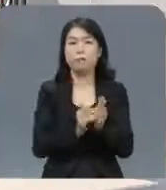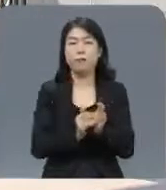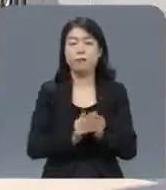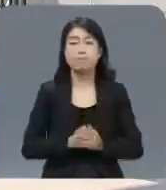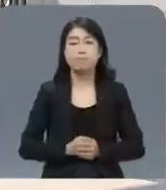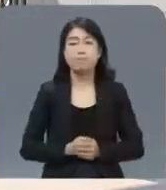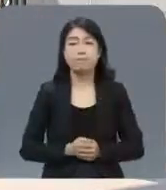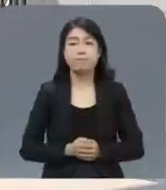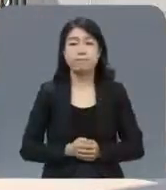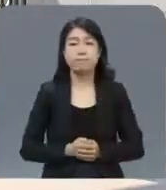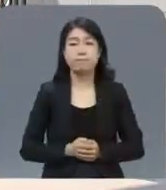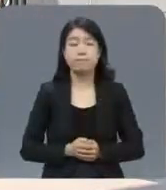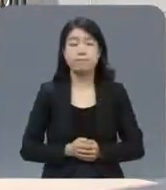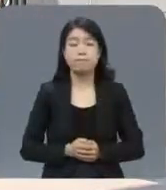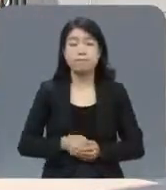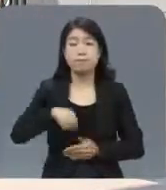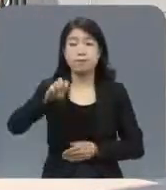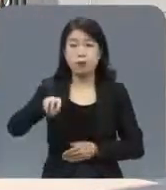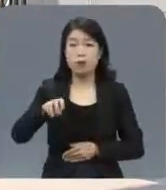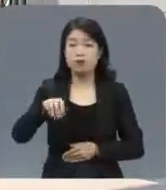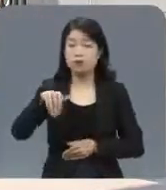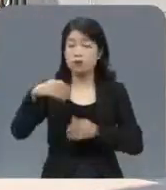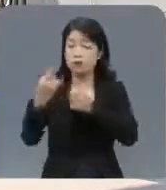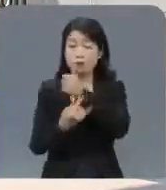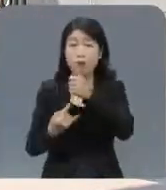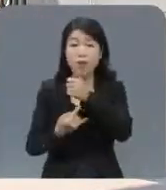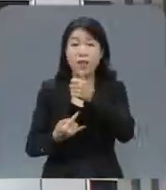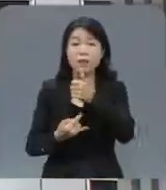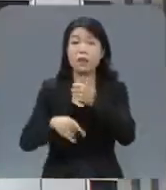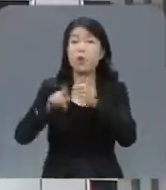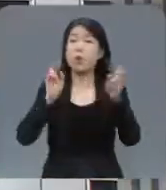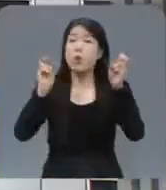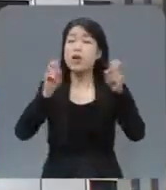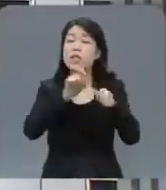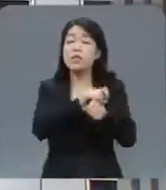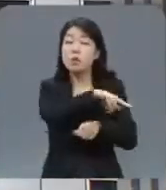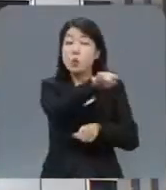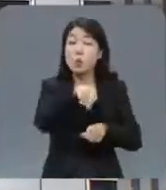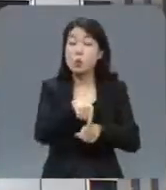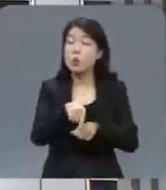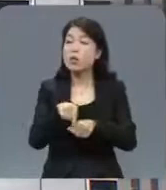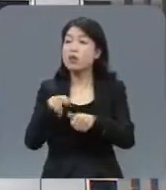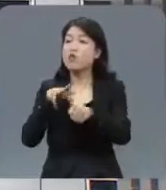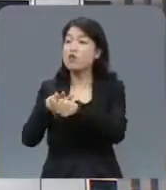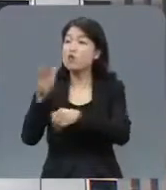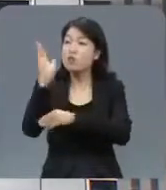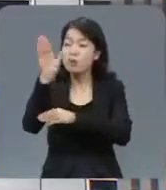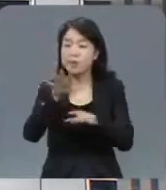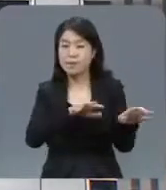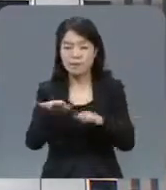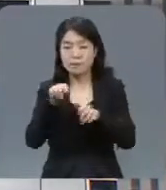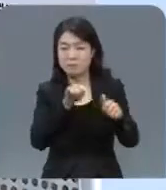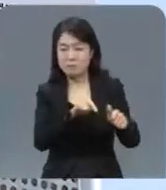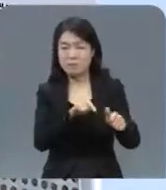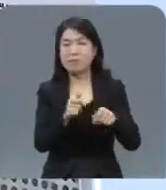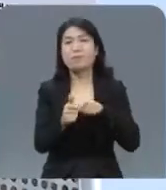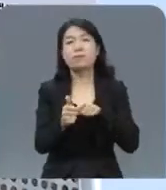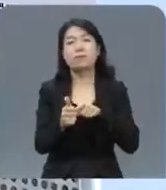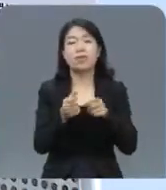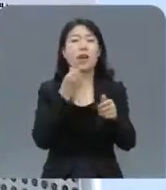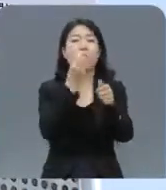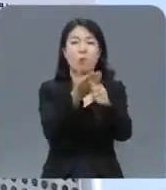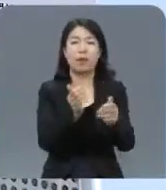나타났습니다 광주시 선거관리위원회는 회사 직원들을 특정 후보의 연설 회의에 참석하도록 독려한 a 씨를